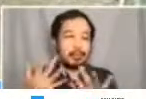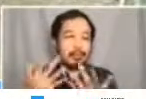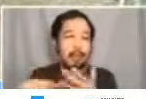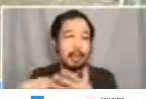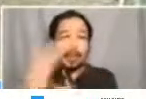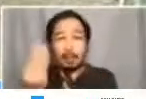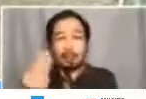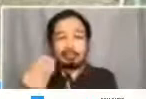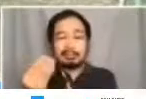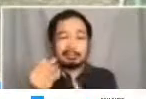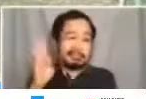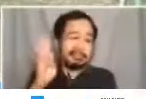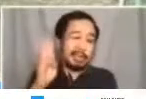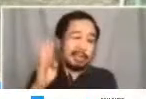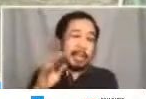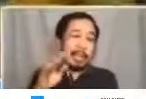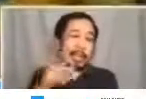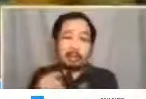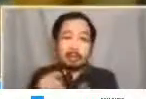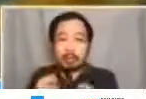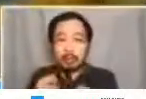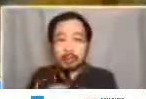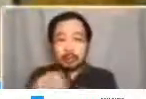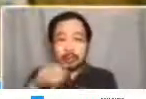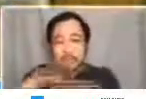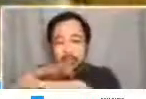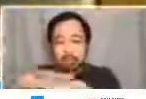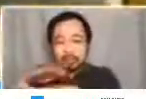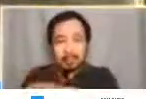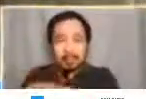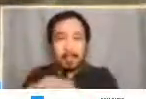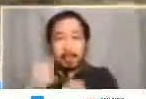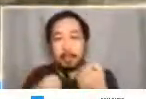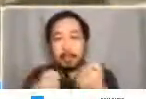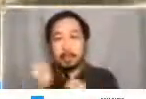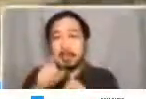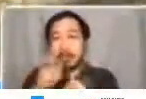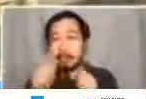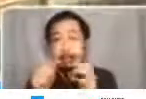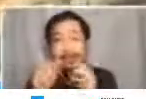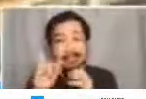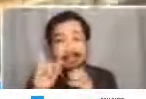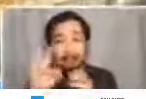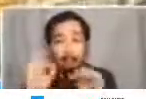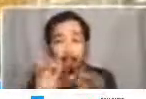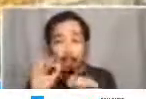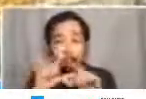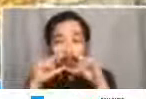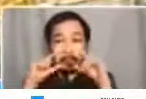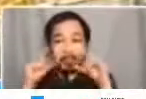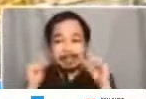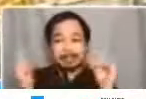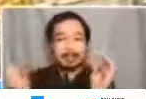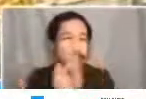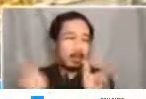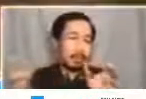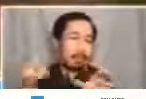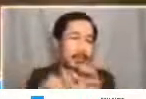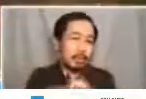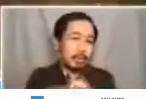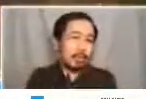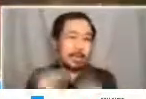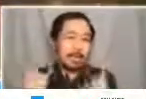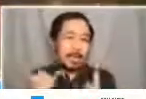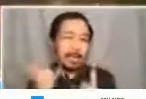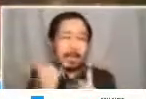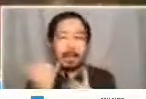Ngayong araw ang unang araw na binuksan ito at kapansin-pansin na mga ilan-ilan pala ang namamalengke dito. Ayon naman sa market master itong